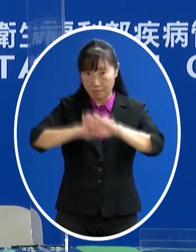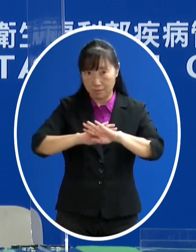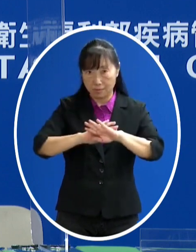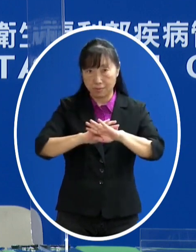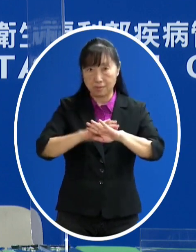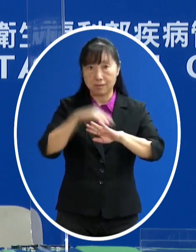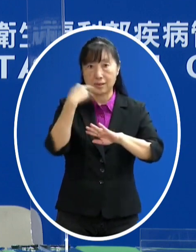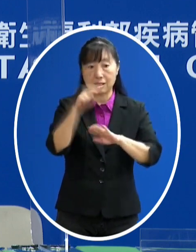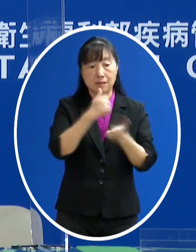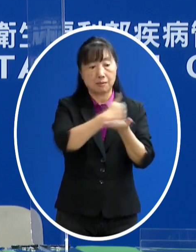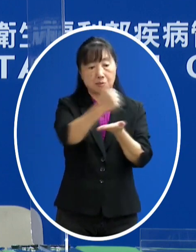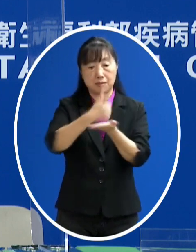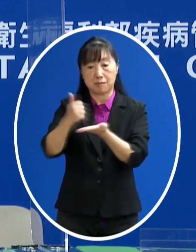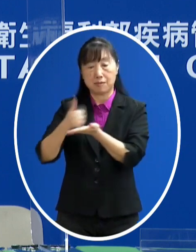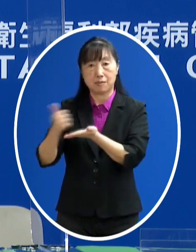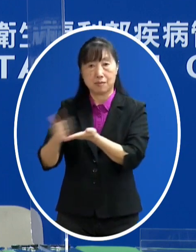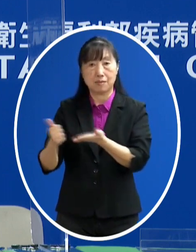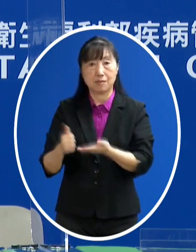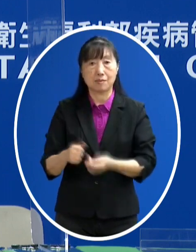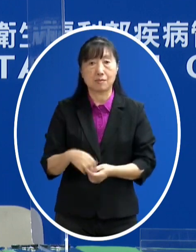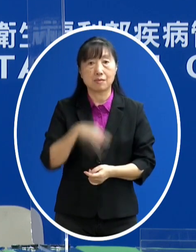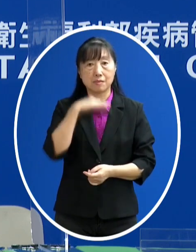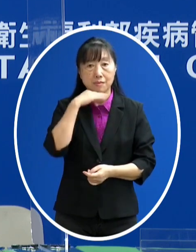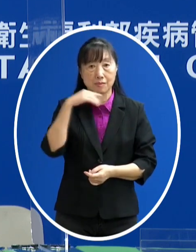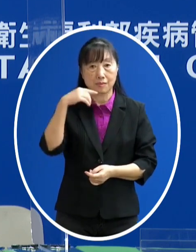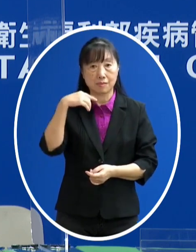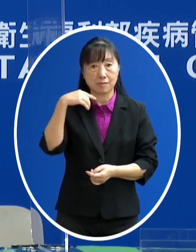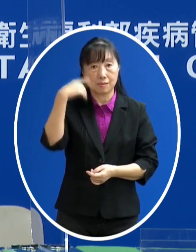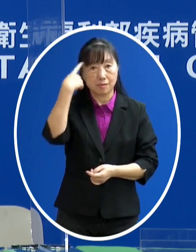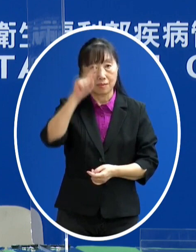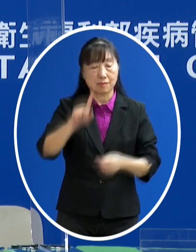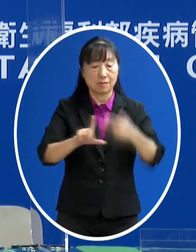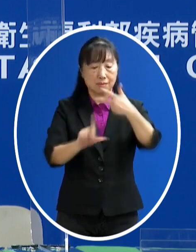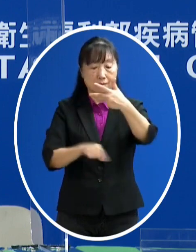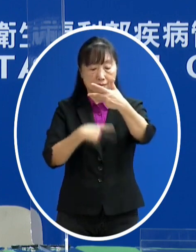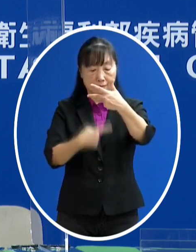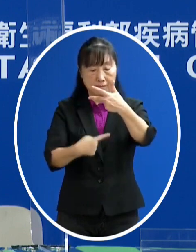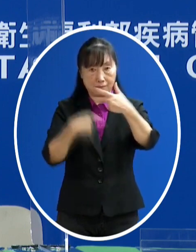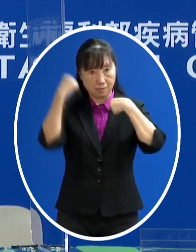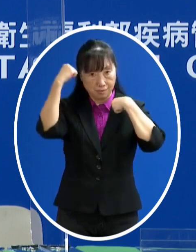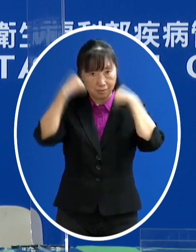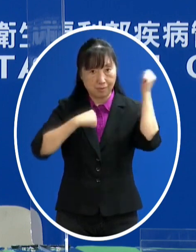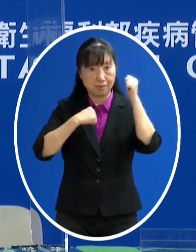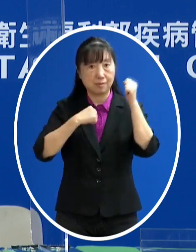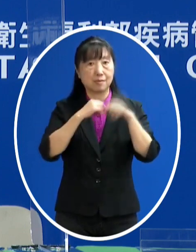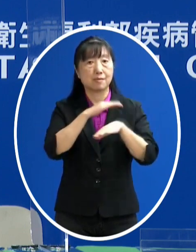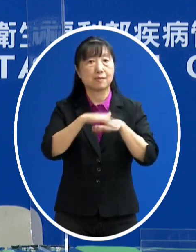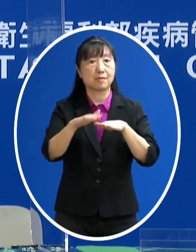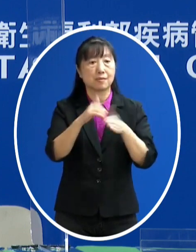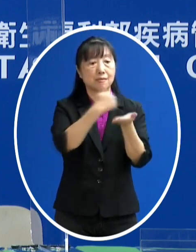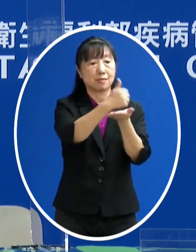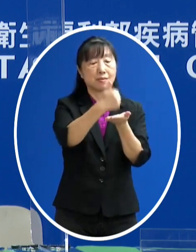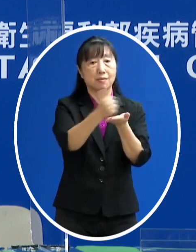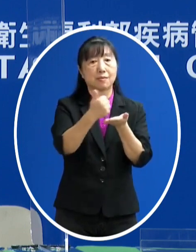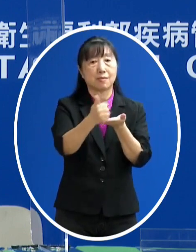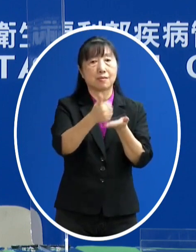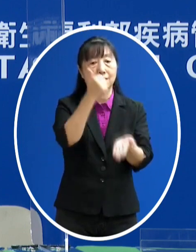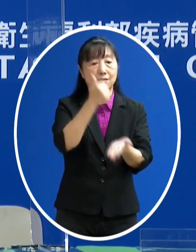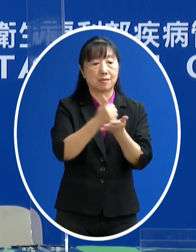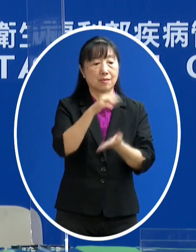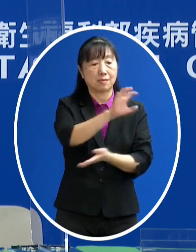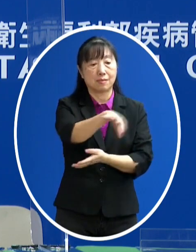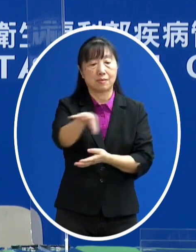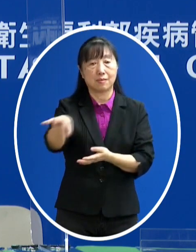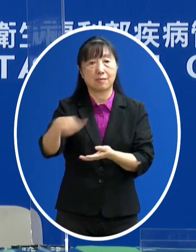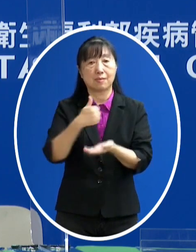进行配送，那也就是说隔天的7月1号的上午会陆续的抵达各县市，那